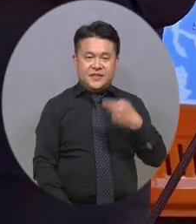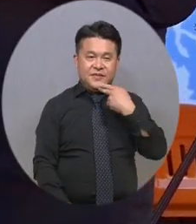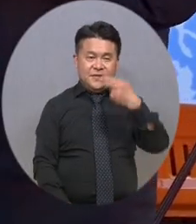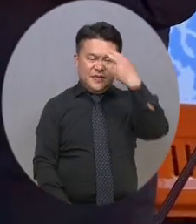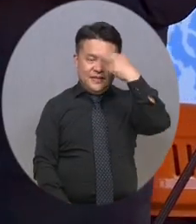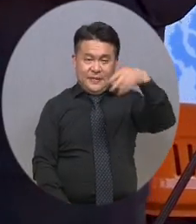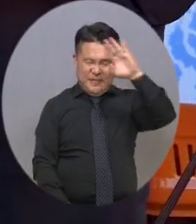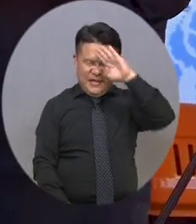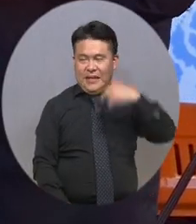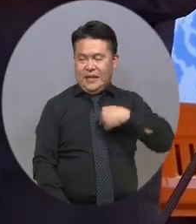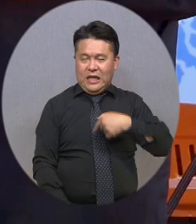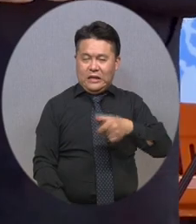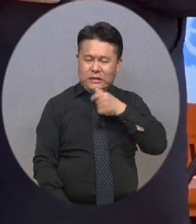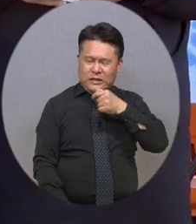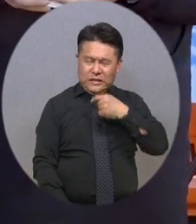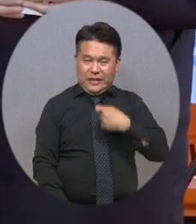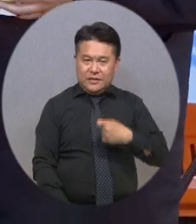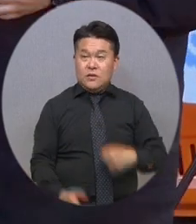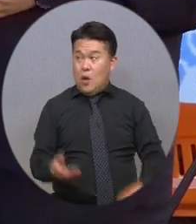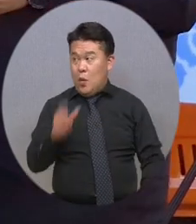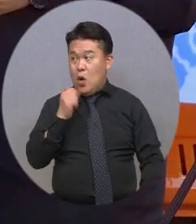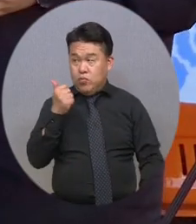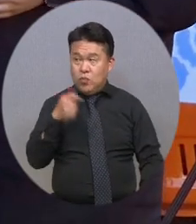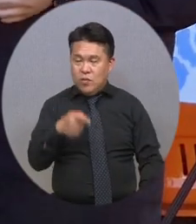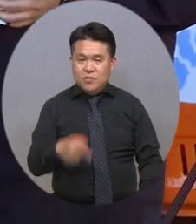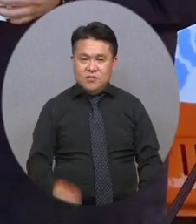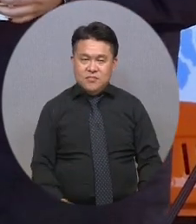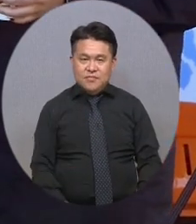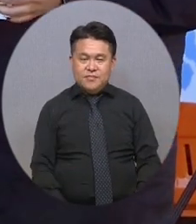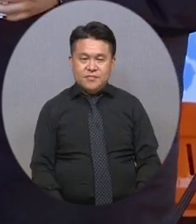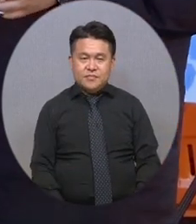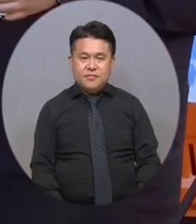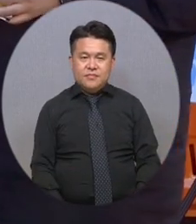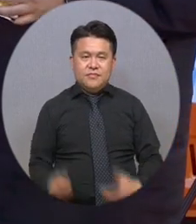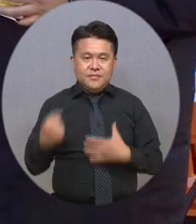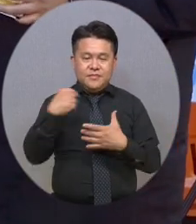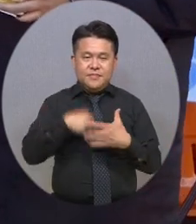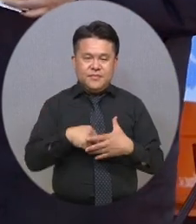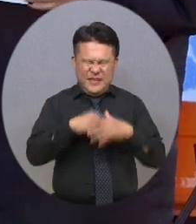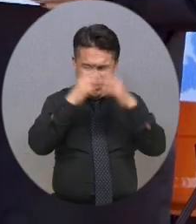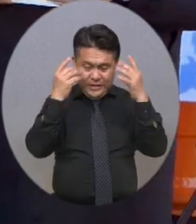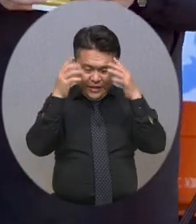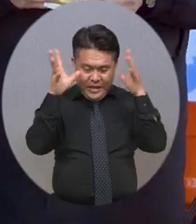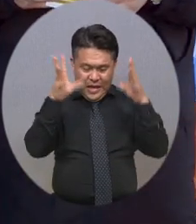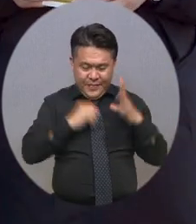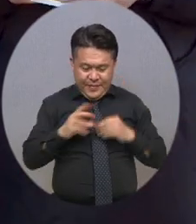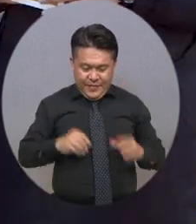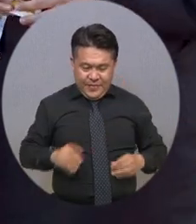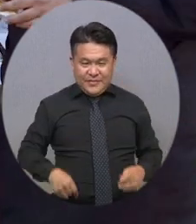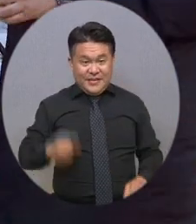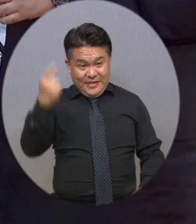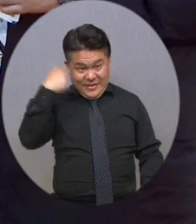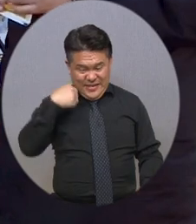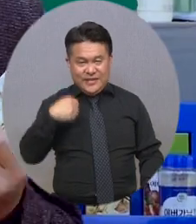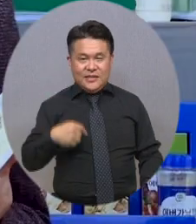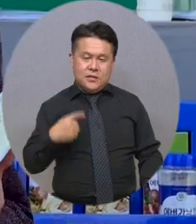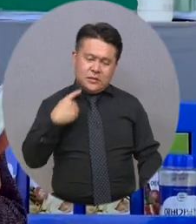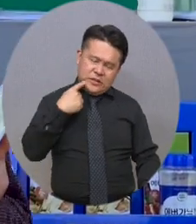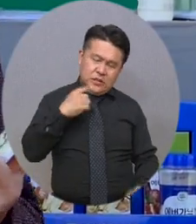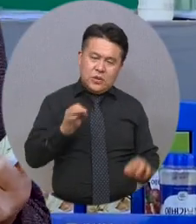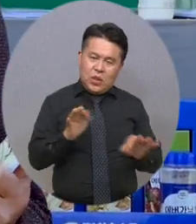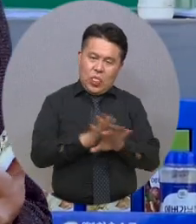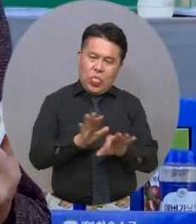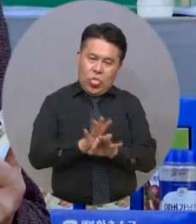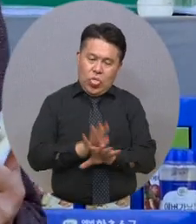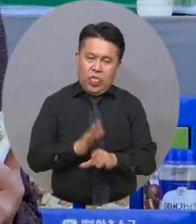했거든요. 잘한다. 아주 좋습니다. 이거 지금 예. 아니 그 세포까지 막 지금 다 스며드는 느낌이 나요. 해독이 되고 있어요. 이 상황이